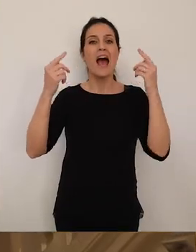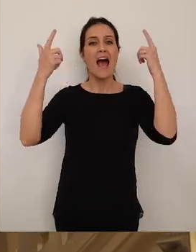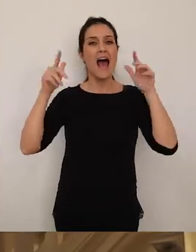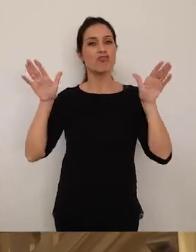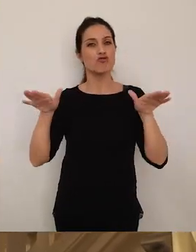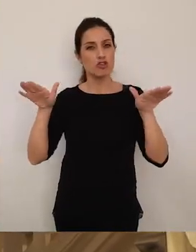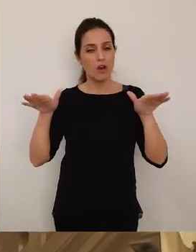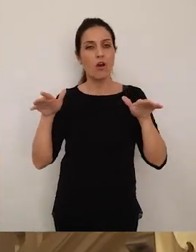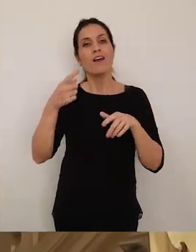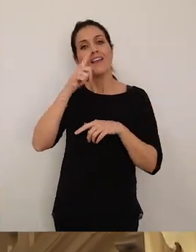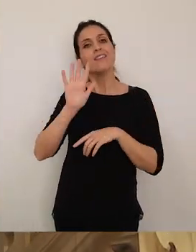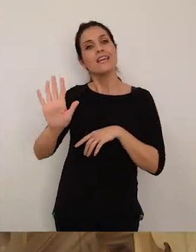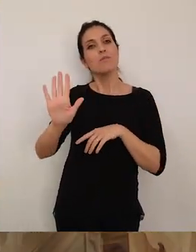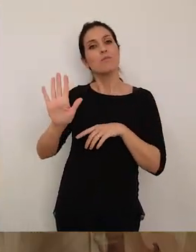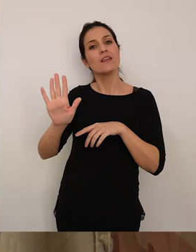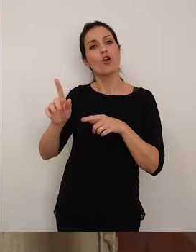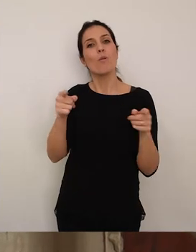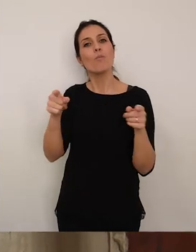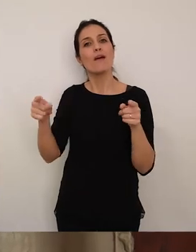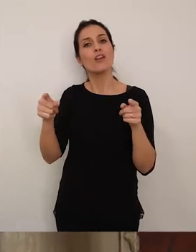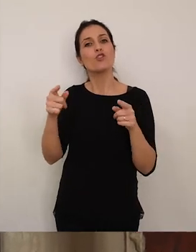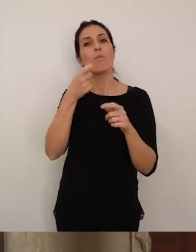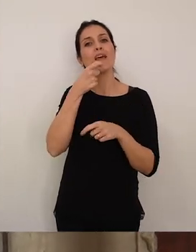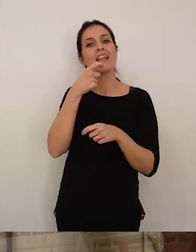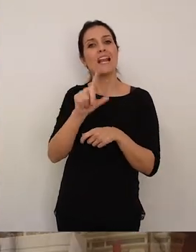della civiltà della pietra leccese.